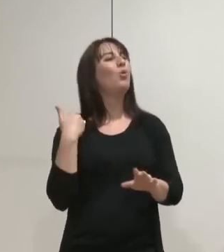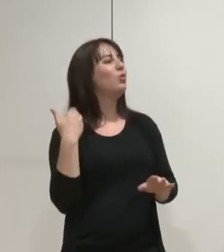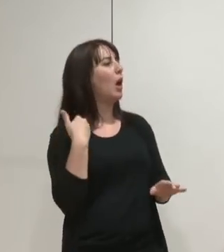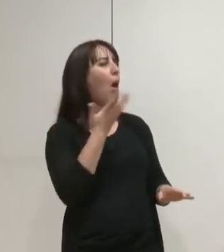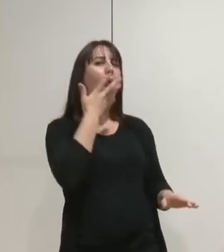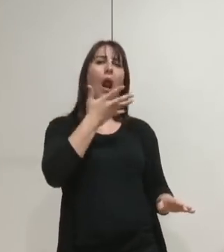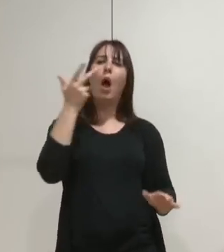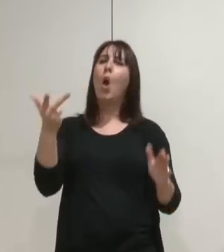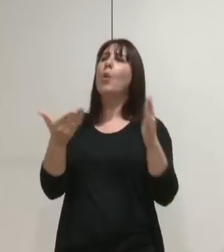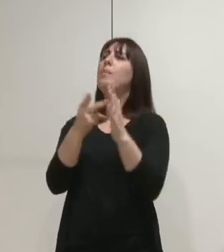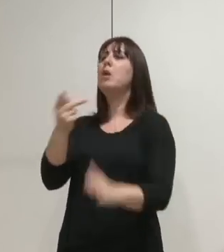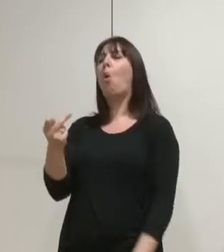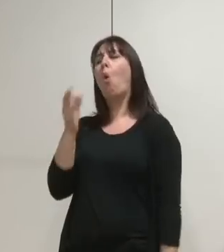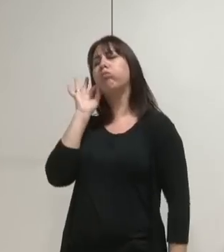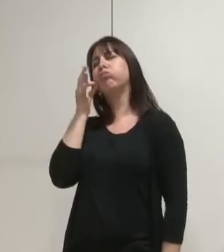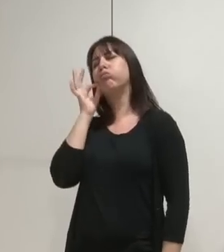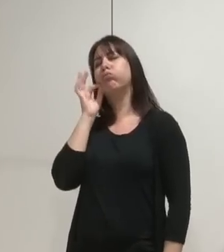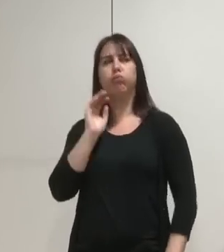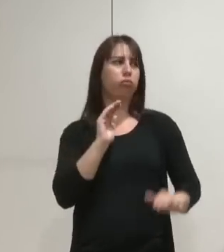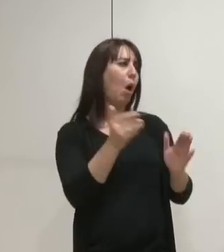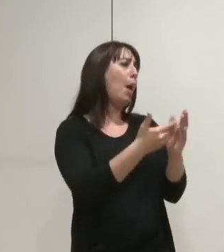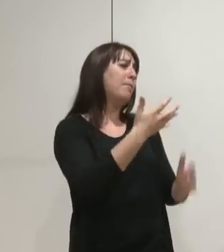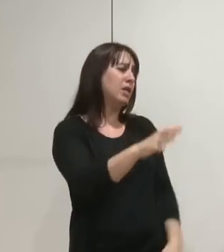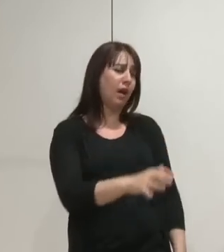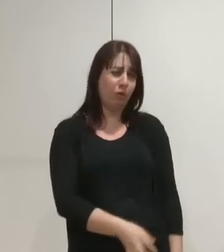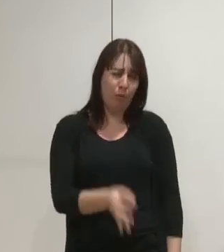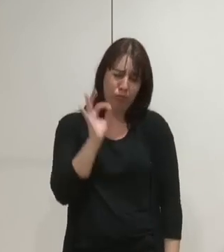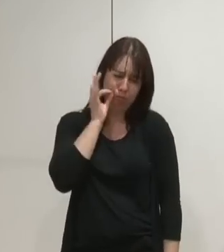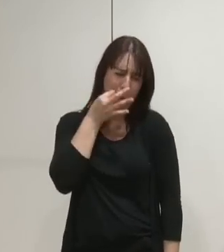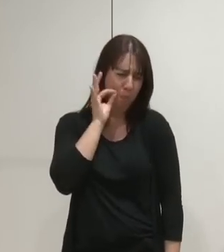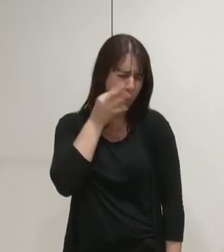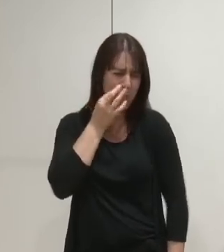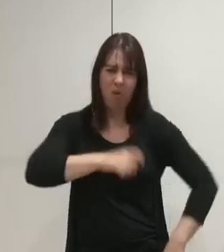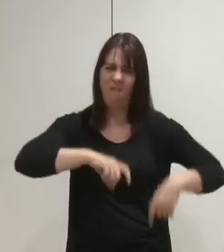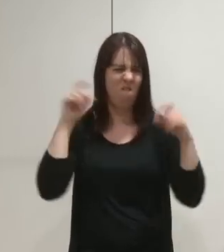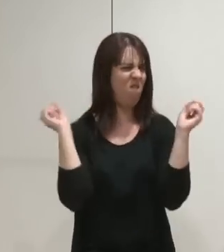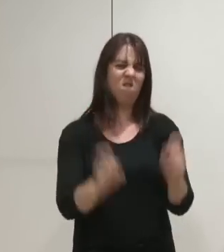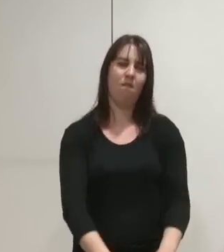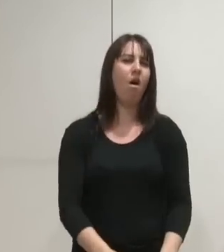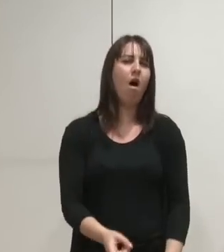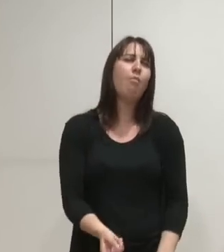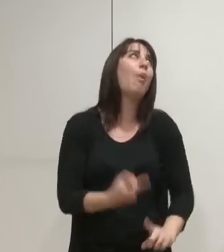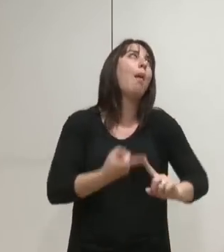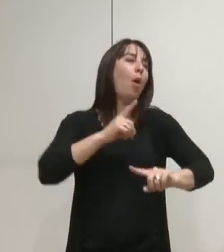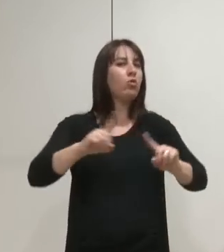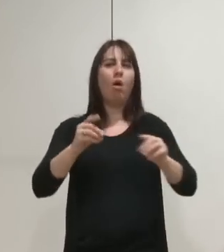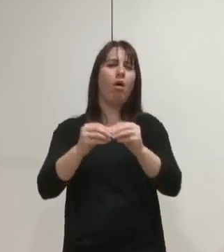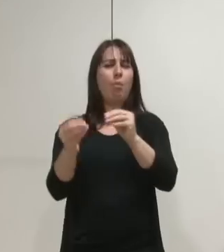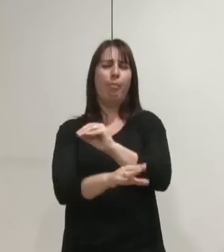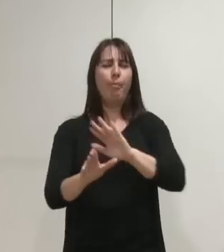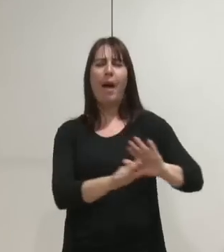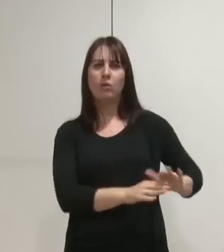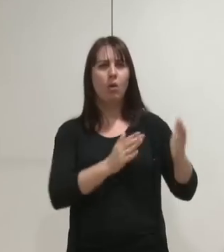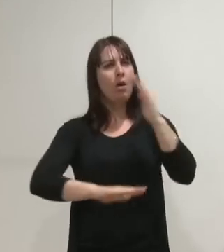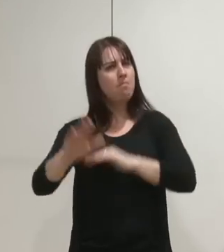dit que 8000 € c'était rien donc 1500 c'est c'est c'est moins que rien donc passons mais ce qui pose